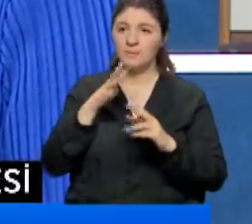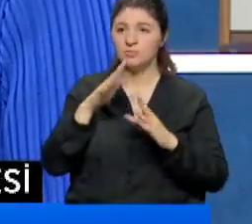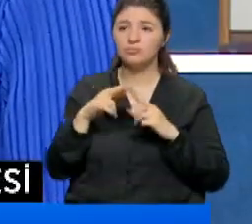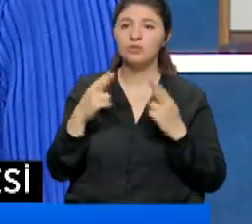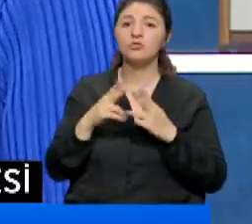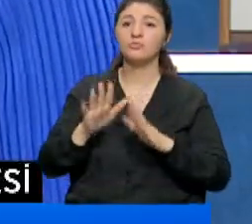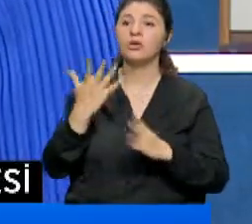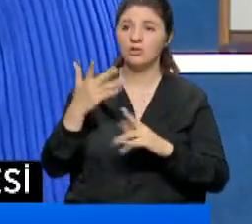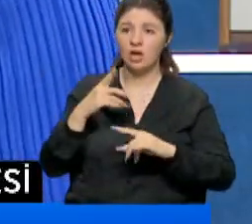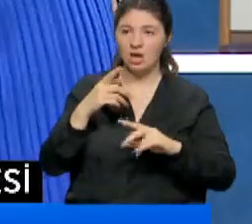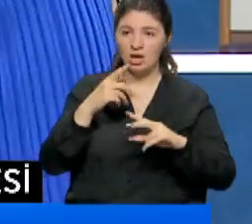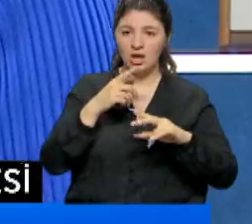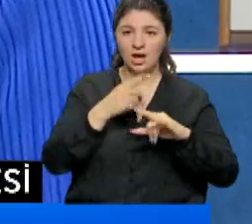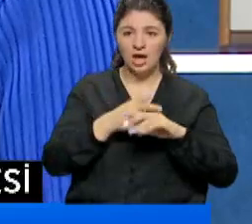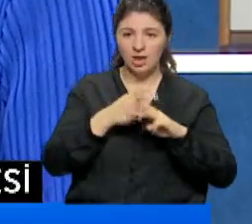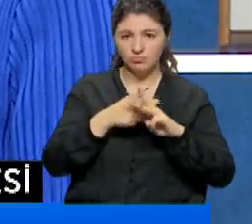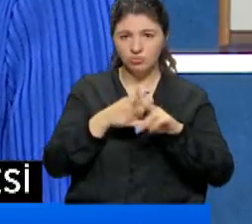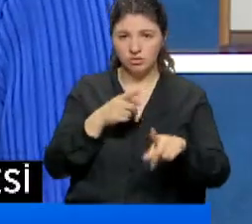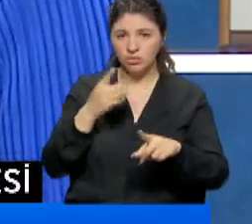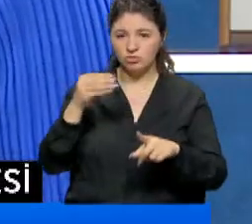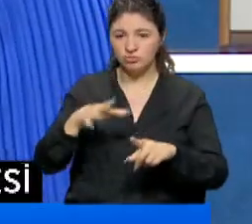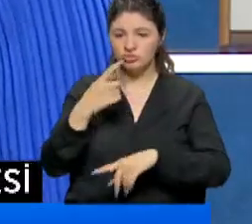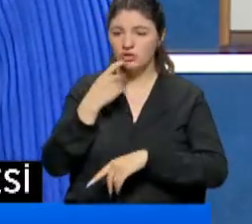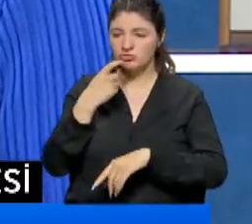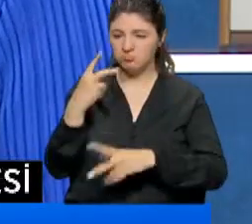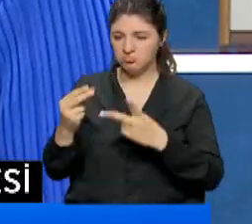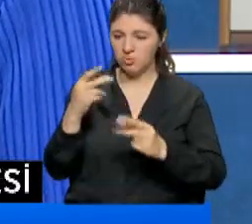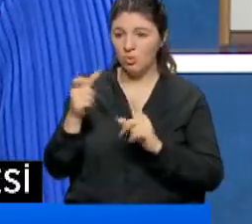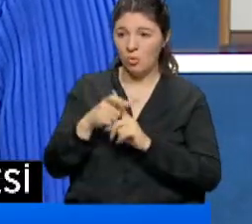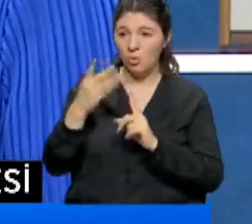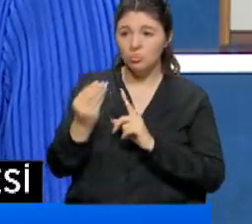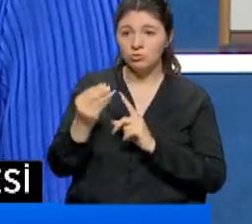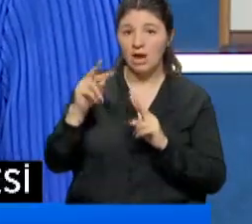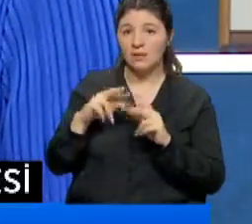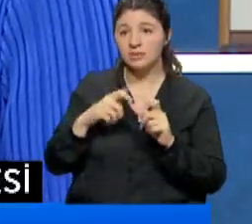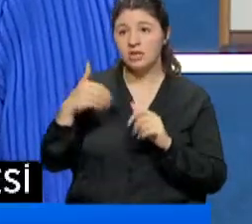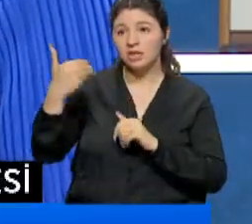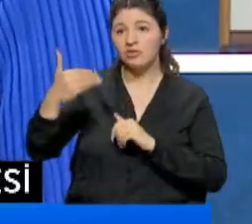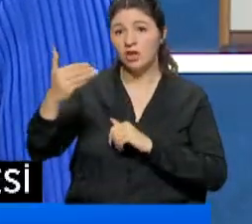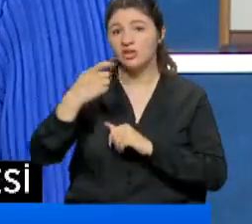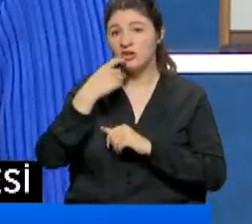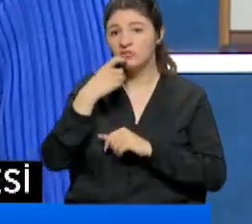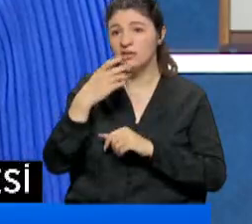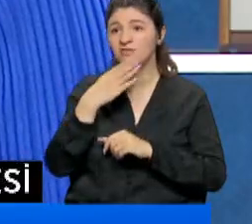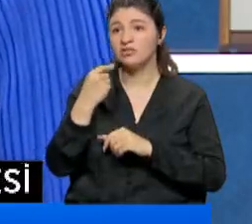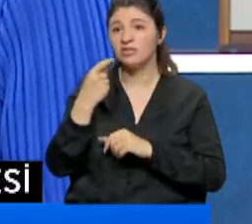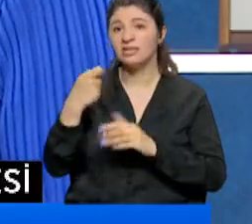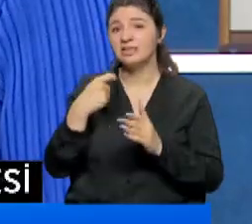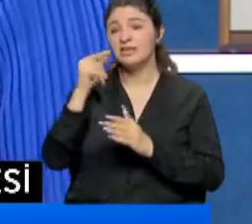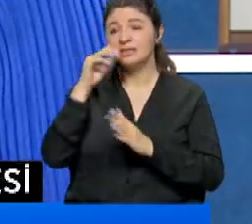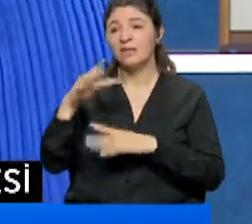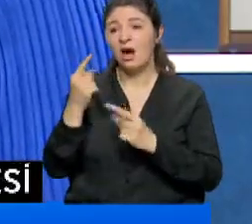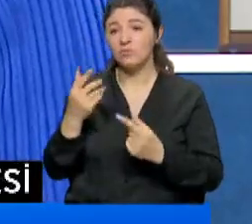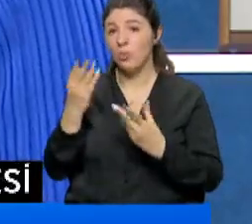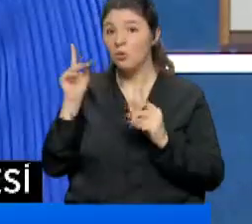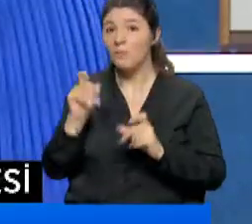Dünyası durmayacağım efsane böyle O çok çağında aşılayarak koruyabilir sekmesinin ilerki yaşlarda genç İnsanlarda